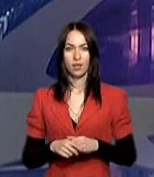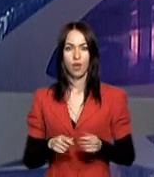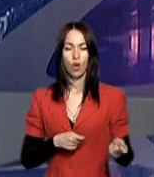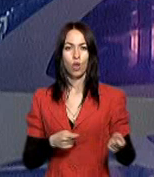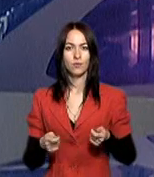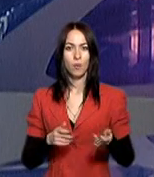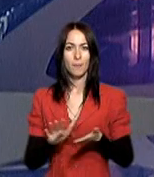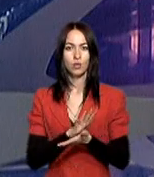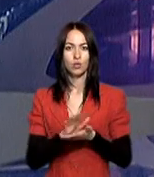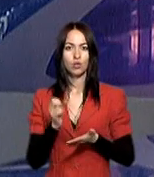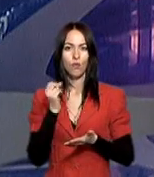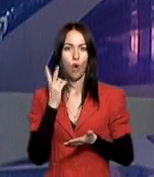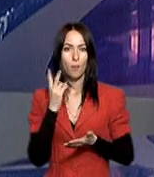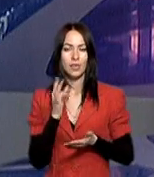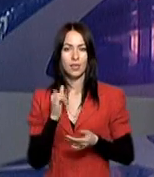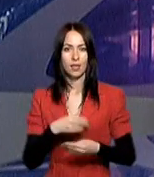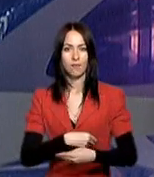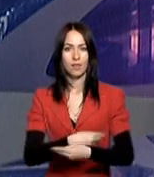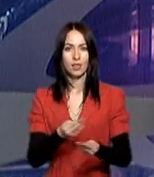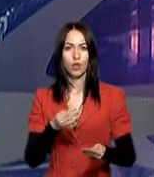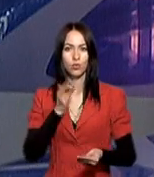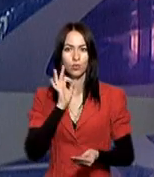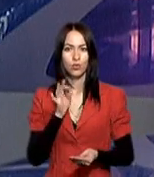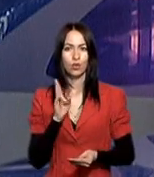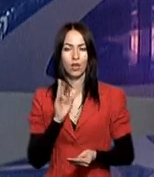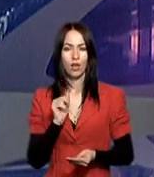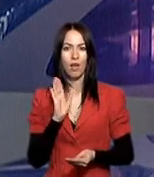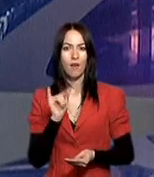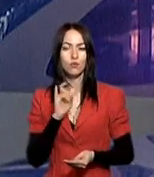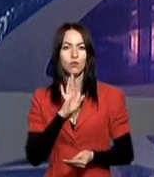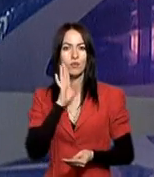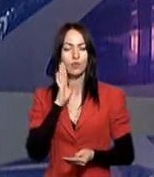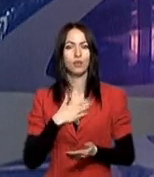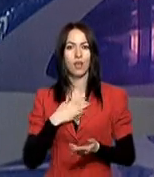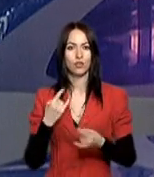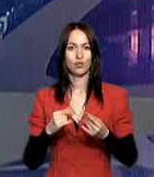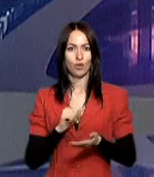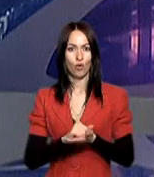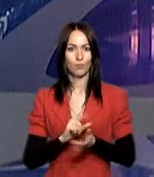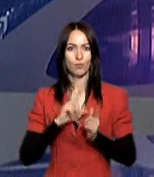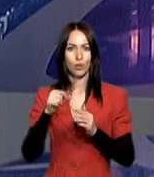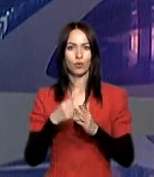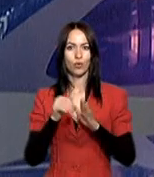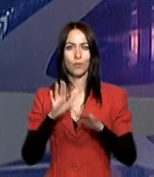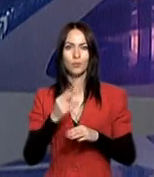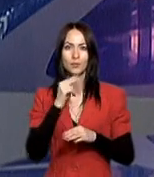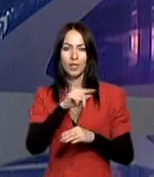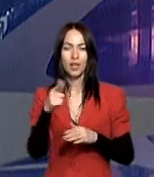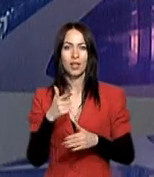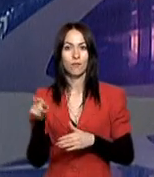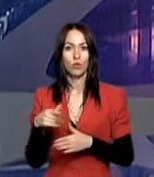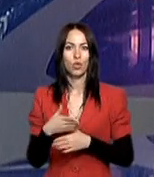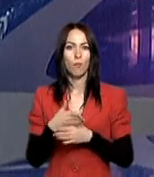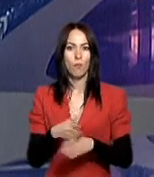Розвозять безкоштовні обіди та видають каву зранку. Кореспонденти Суспільного поїхали до закладів харчування, які допомагають медикам у